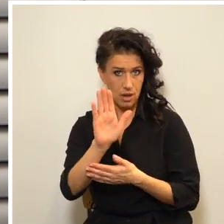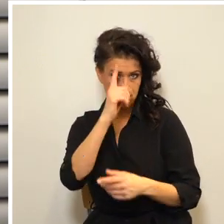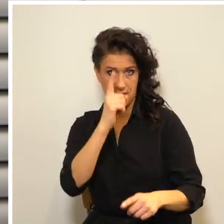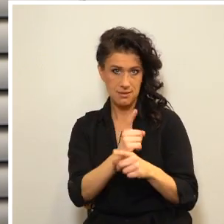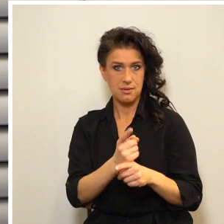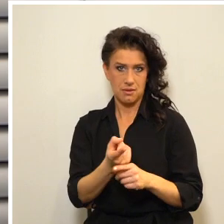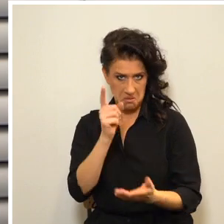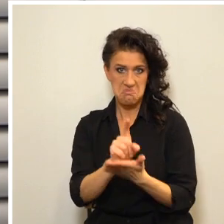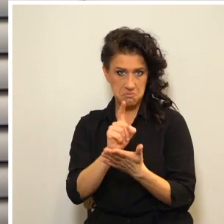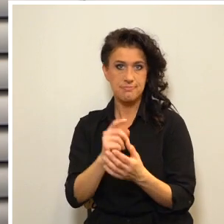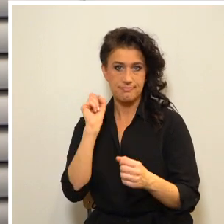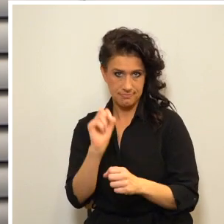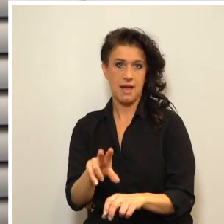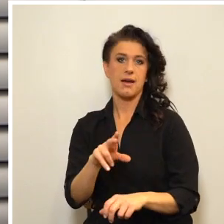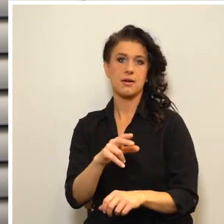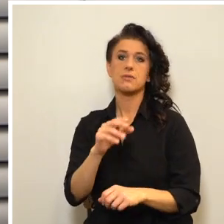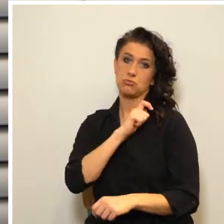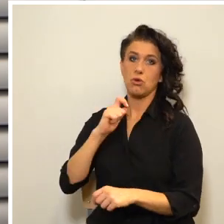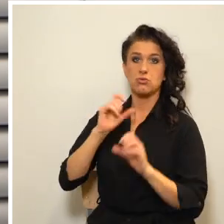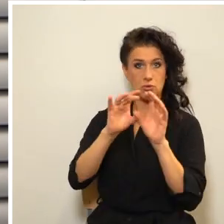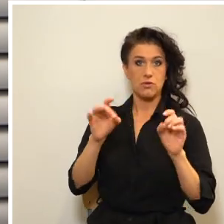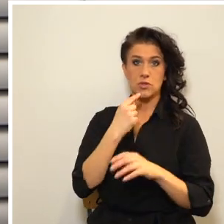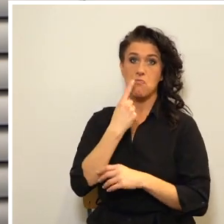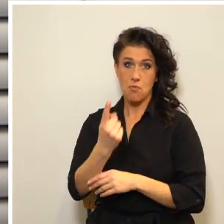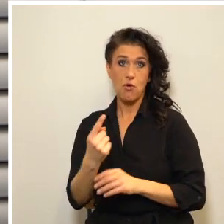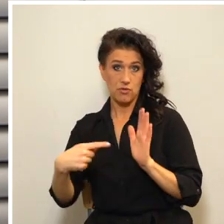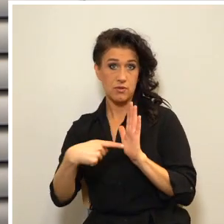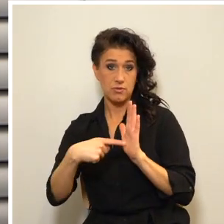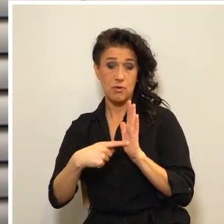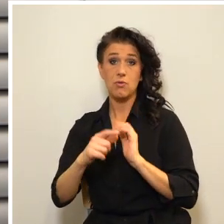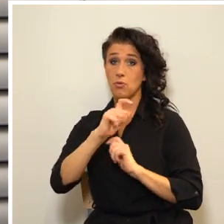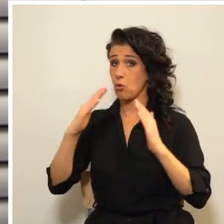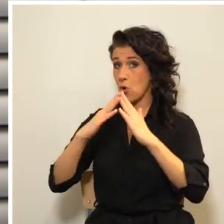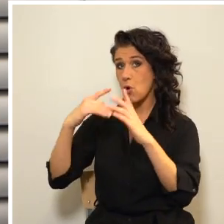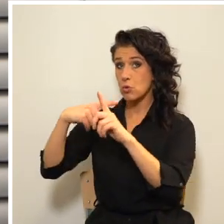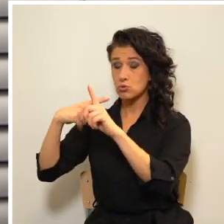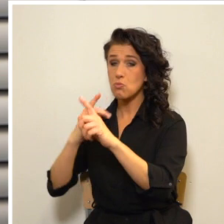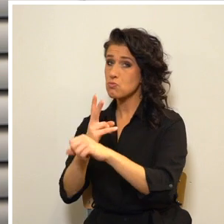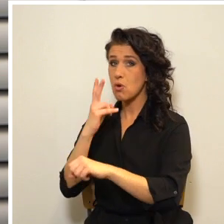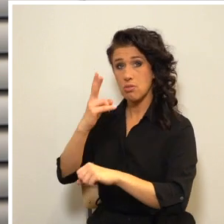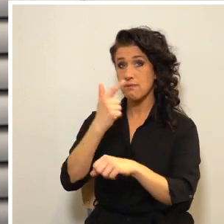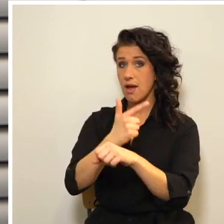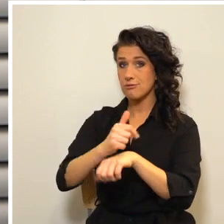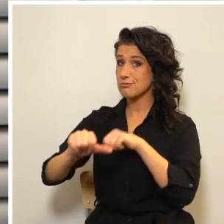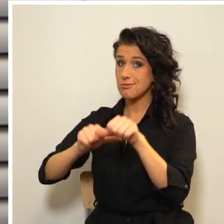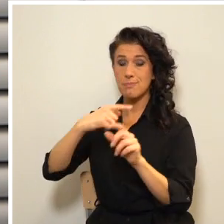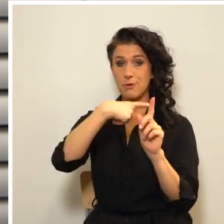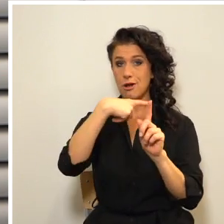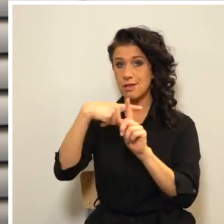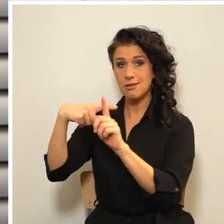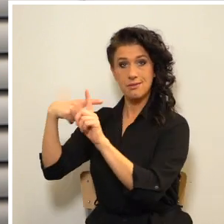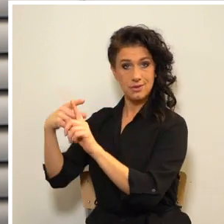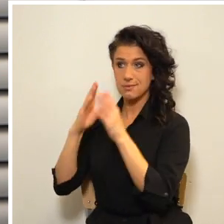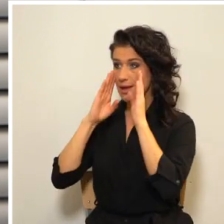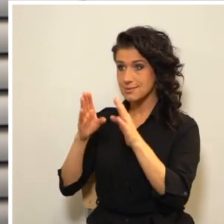mimo że to pewnie ksiądz profesor o tym powie że kościół już od ponad 20 lat jest jednoznacznie pozytywnie nastawiony do